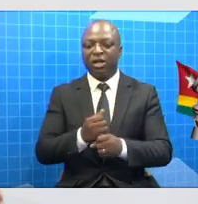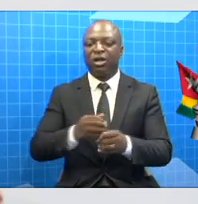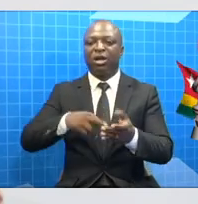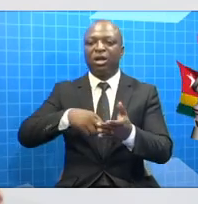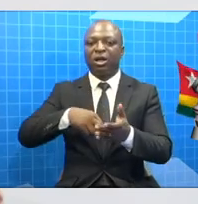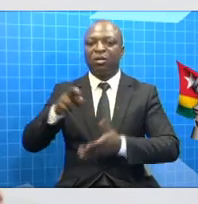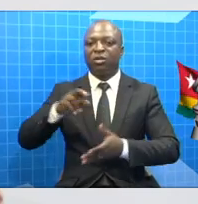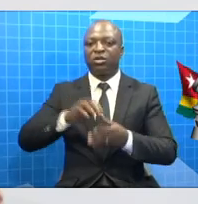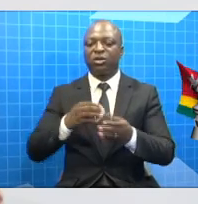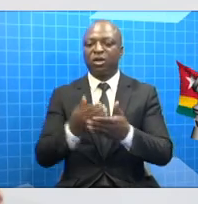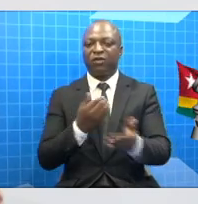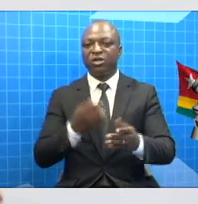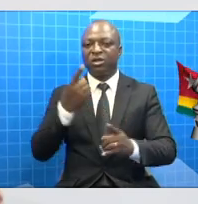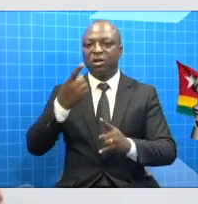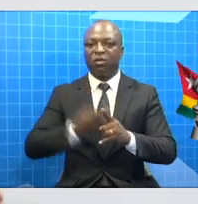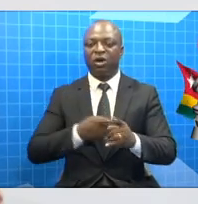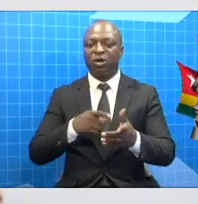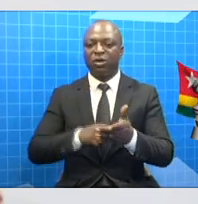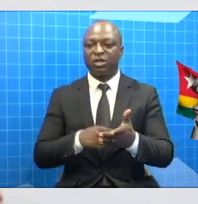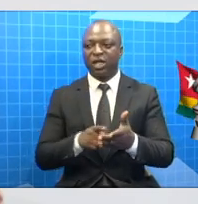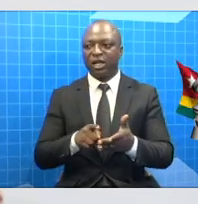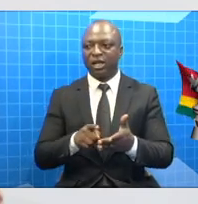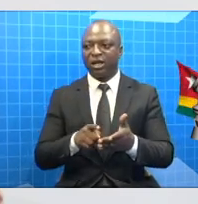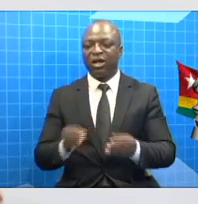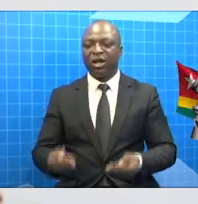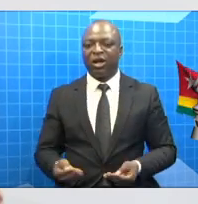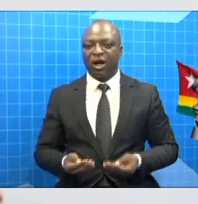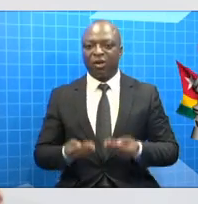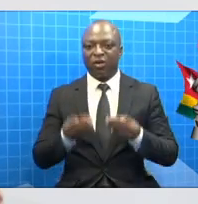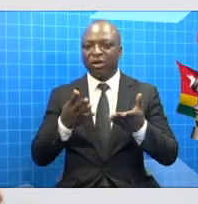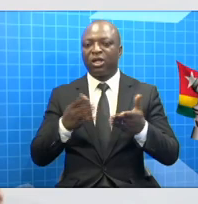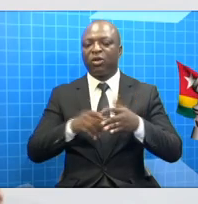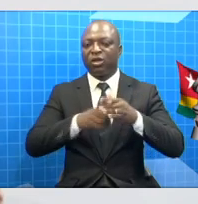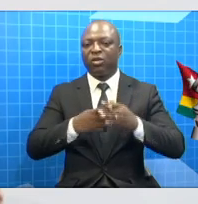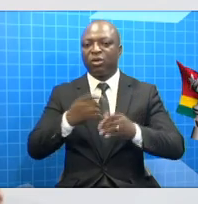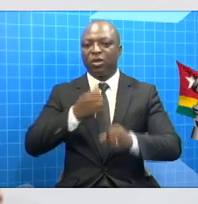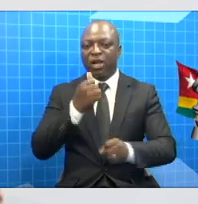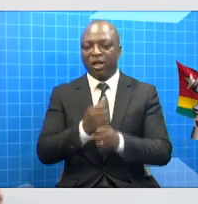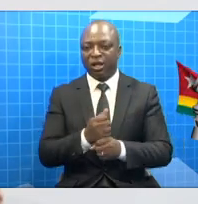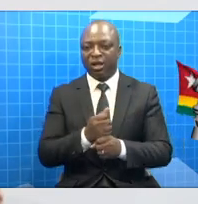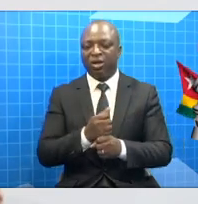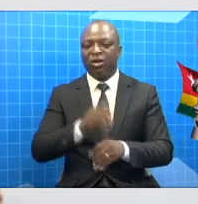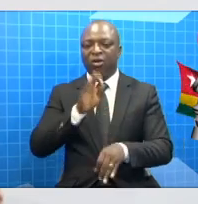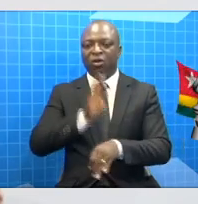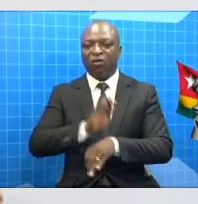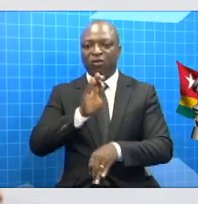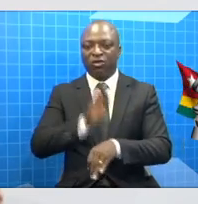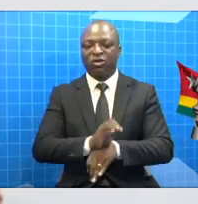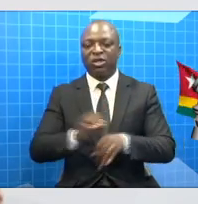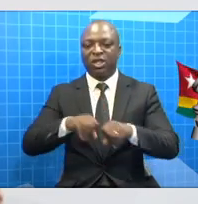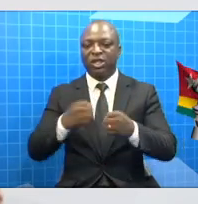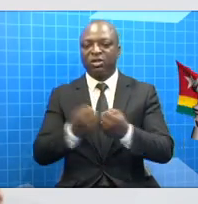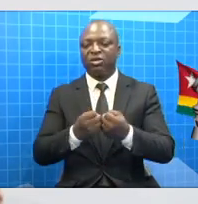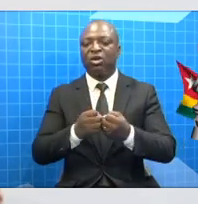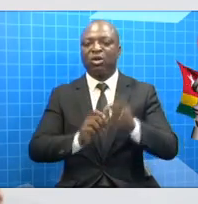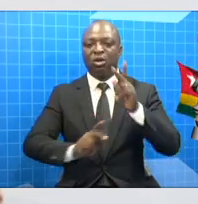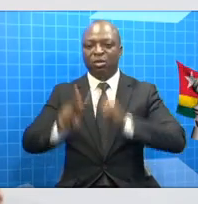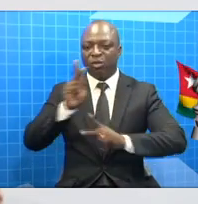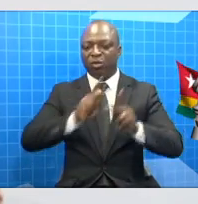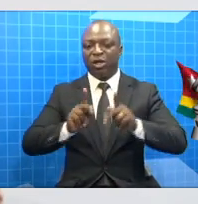remboursements de l'avance d'un mois de salaire accordés au début de l'année aux fonctionnaires des secteurs